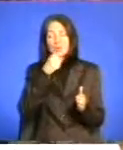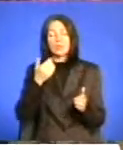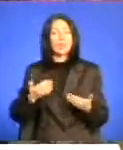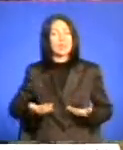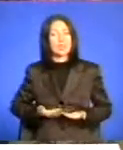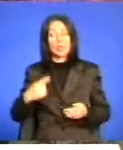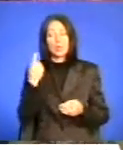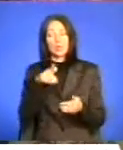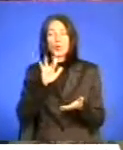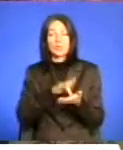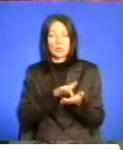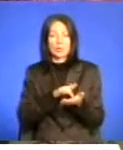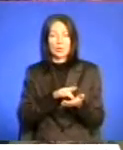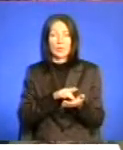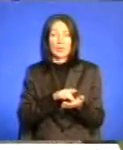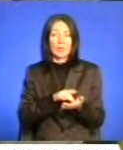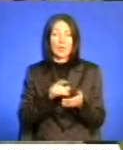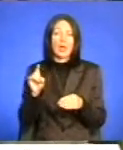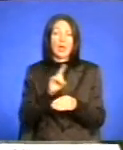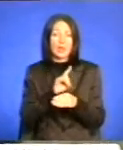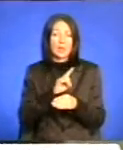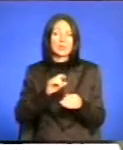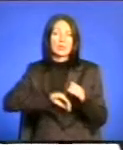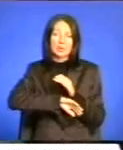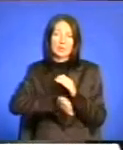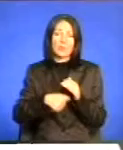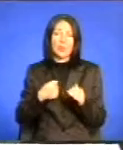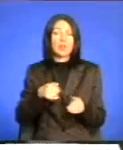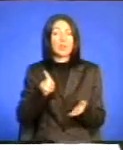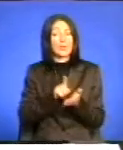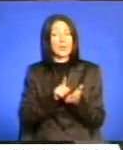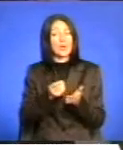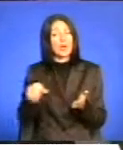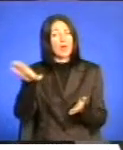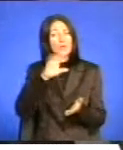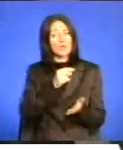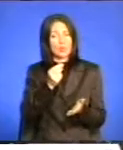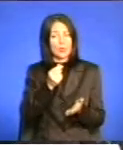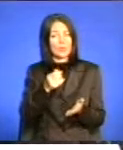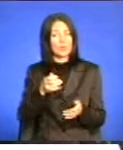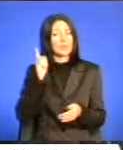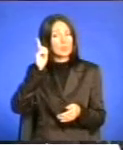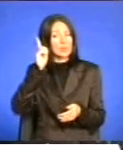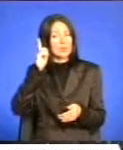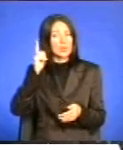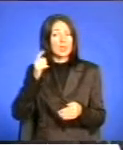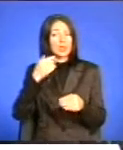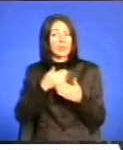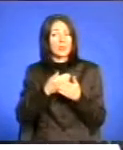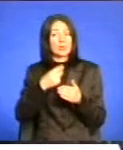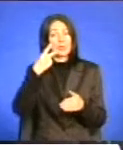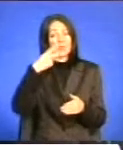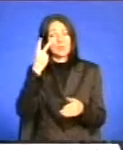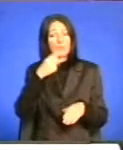центру. Зловмисники видурили у пенсіонера усі його заощадження. Тривожний дзвінок пролунав у квартирі потерпілого близько